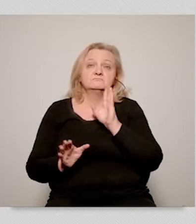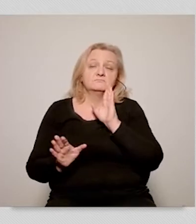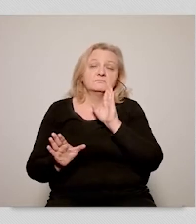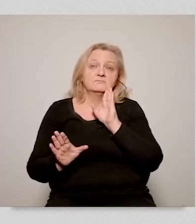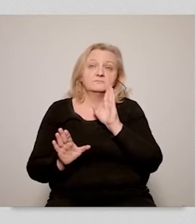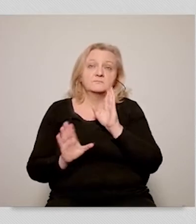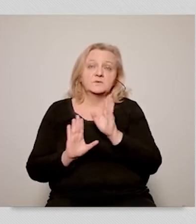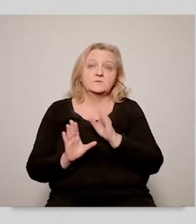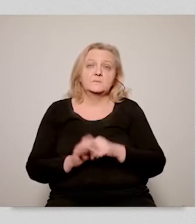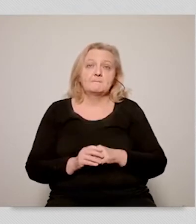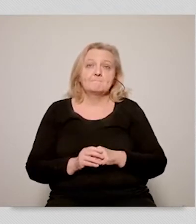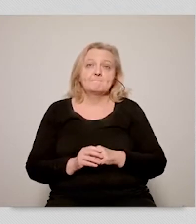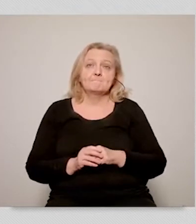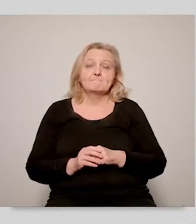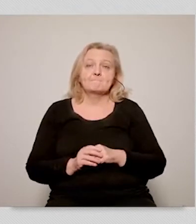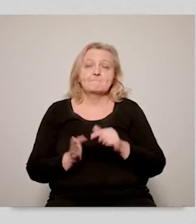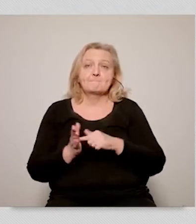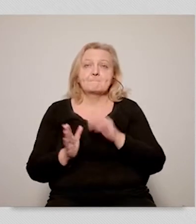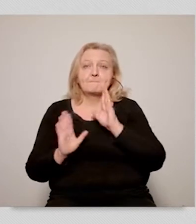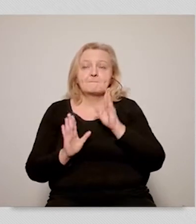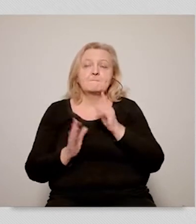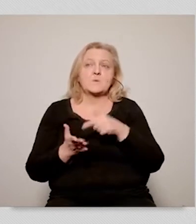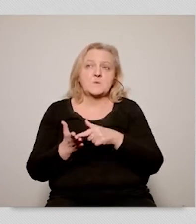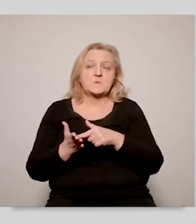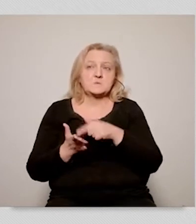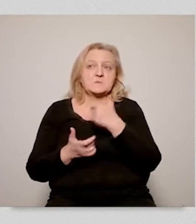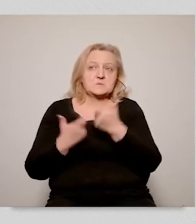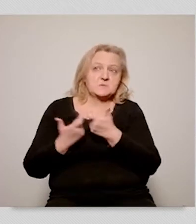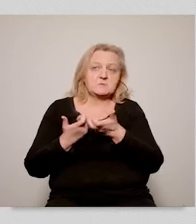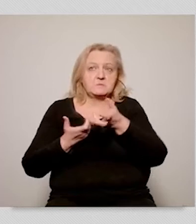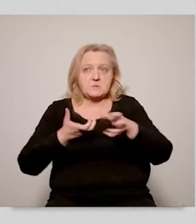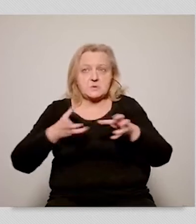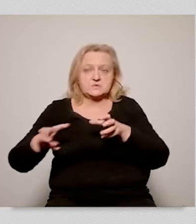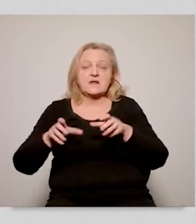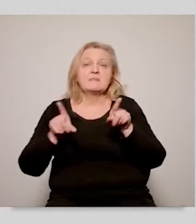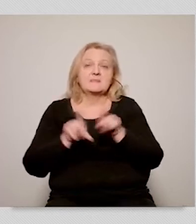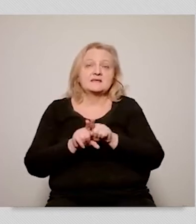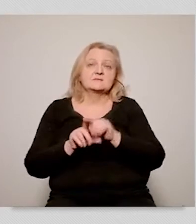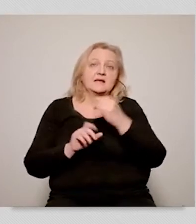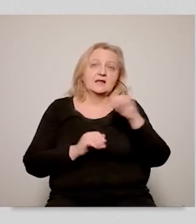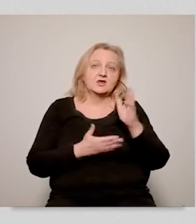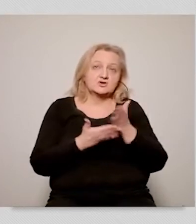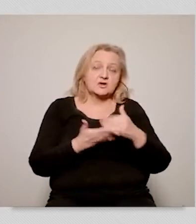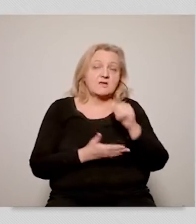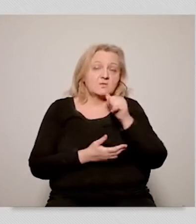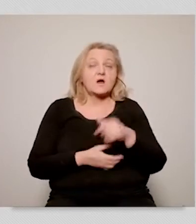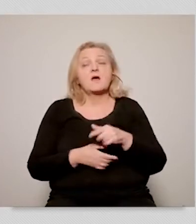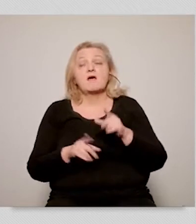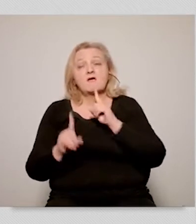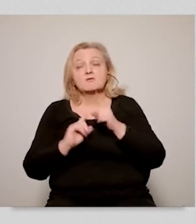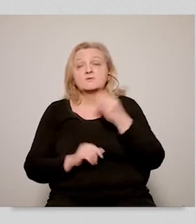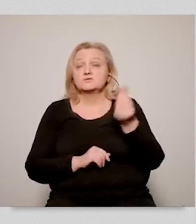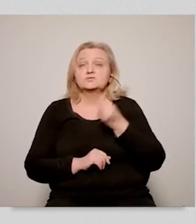wypadkom i podobnym podziałom również w innych częściach Europy. I porozmawiamy o tym,